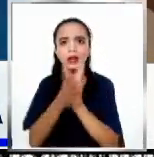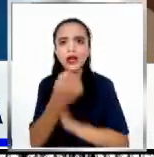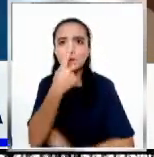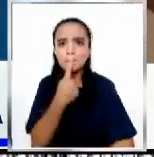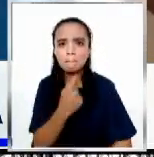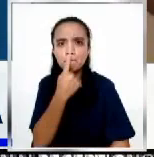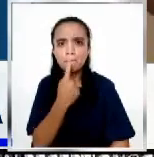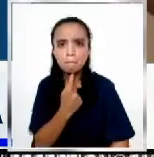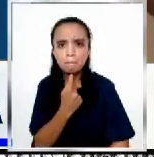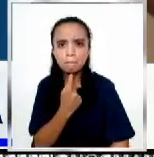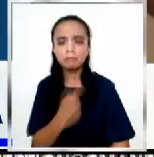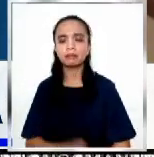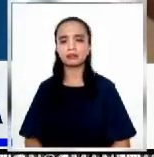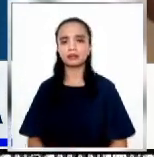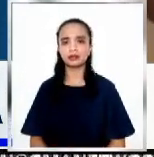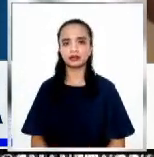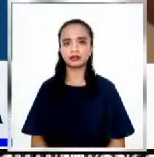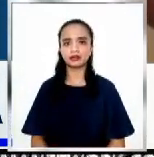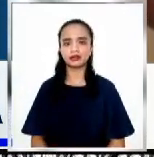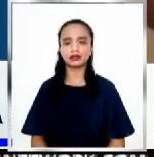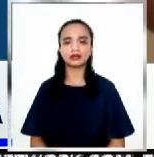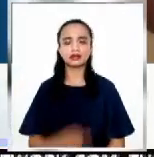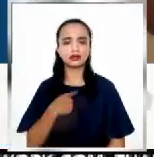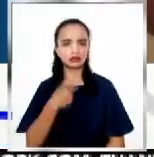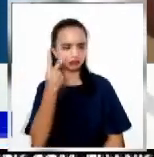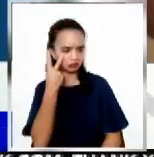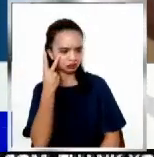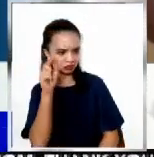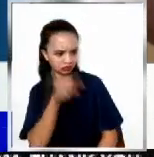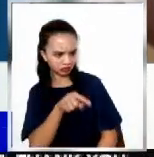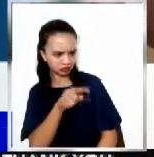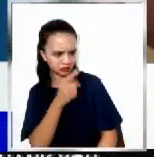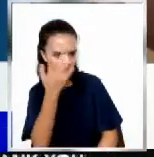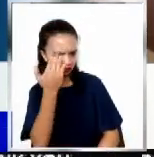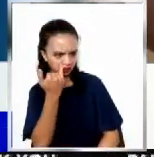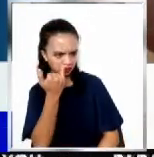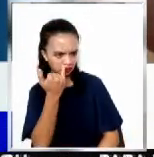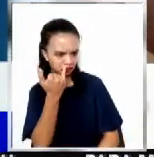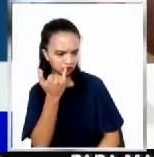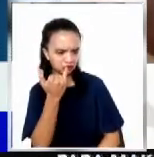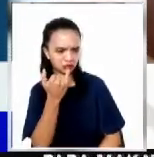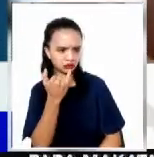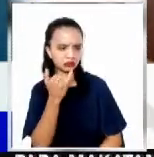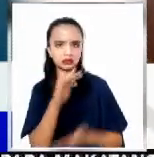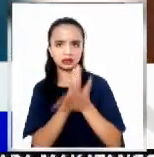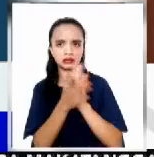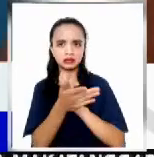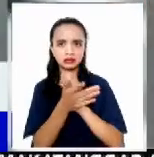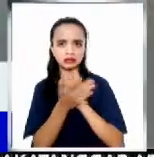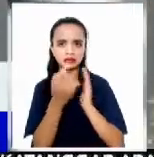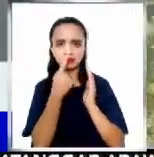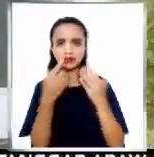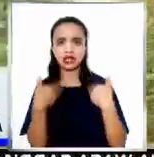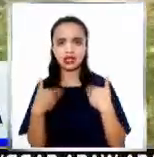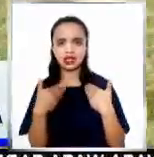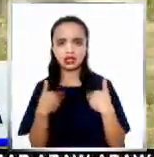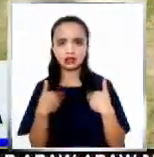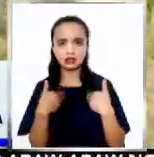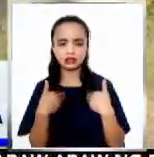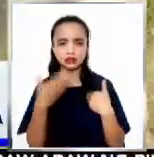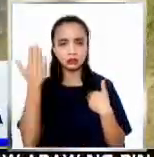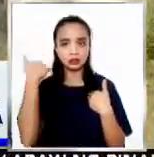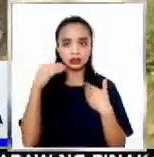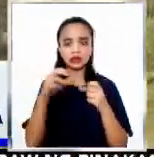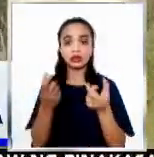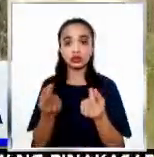patubig, parang nakita po namin merong nagbanlaw. Kasi po merong nagpunan na sako doon. Minomonitor na ng